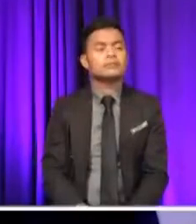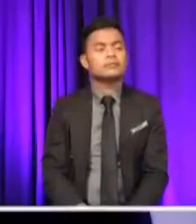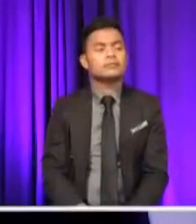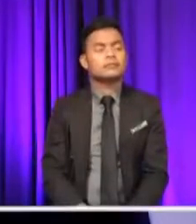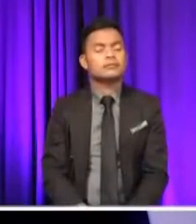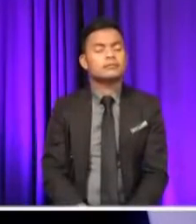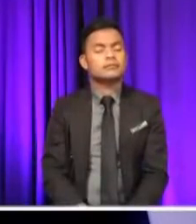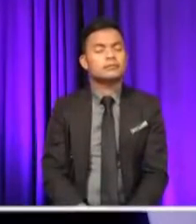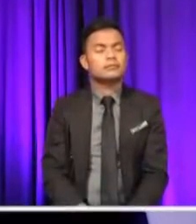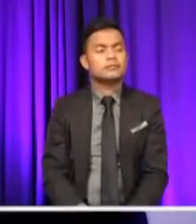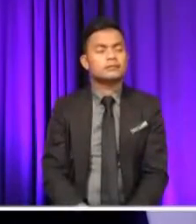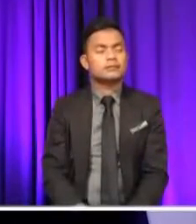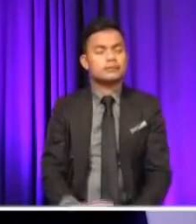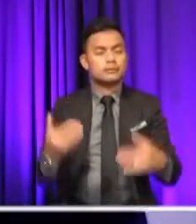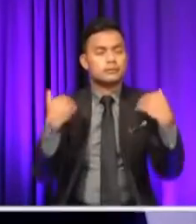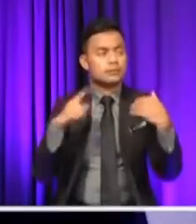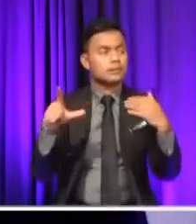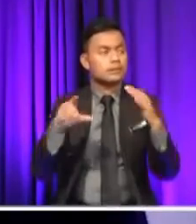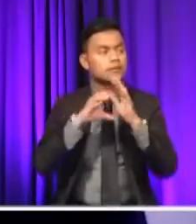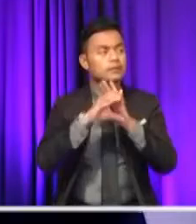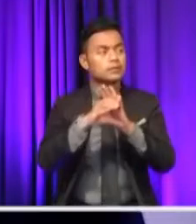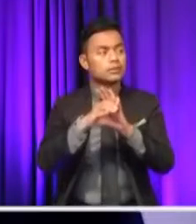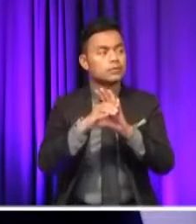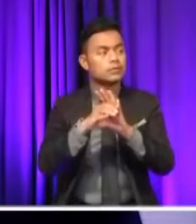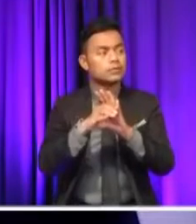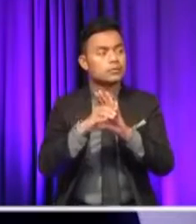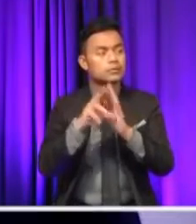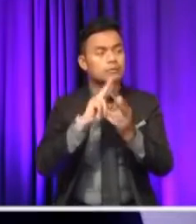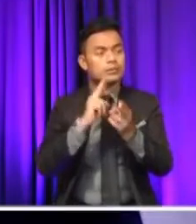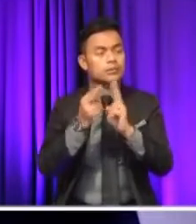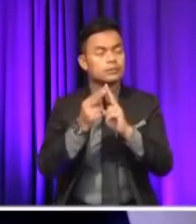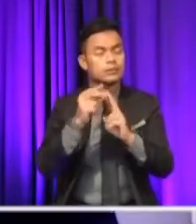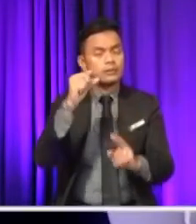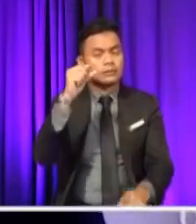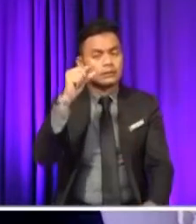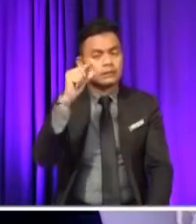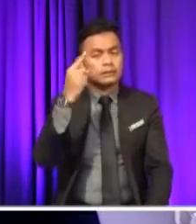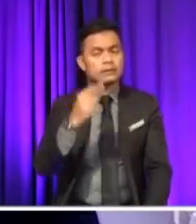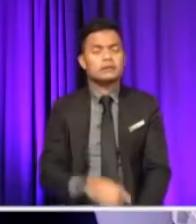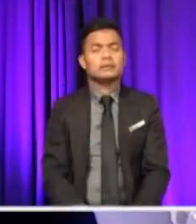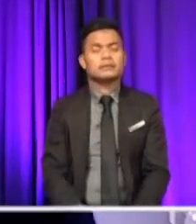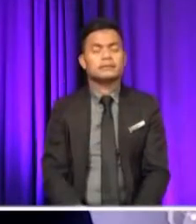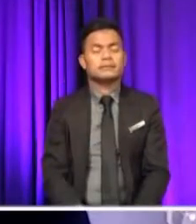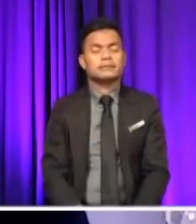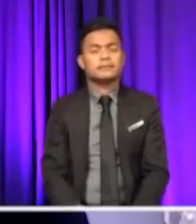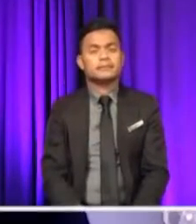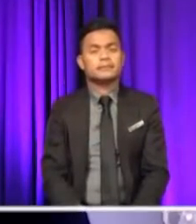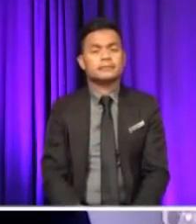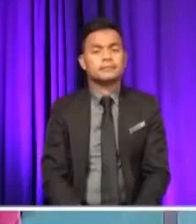Okey, itu adalah contoh pengubah. Kecil je sebenarnya. Okey, ni untuk yang kecil lah.